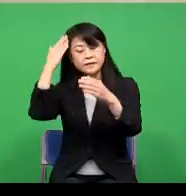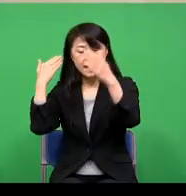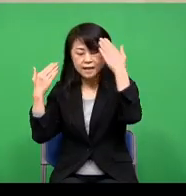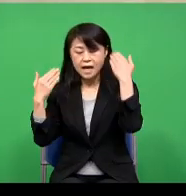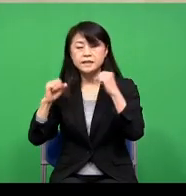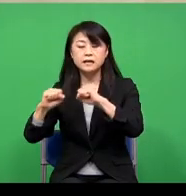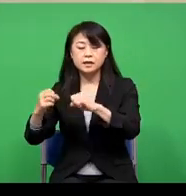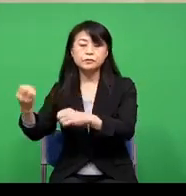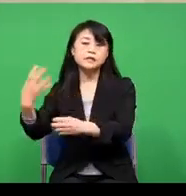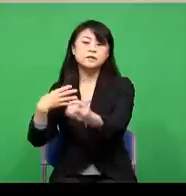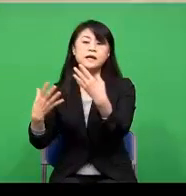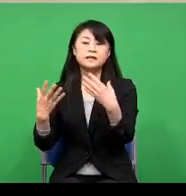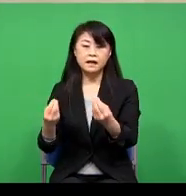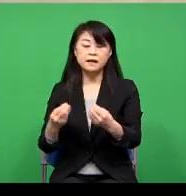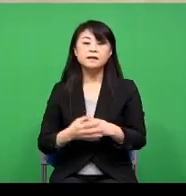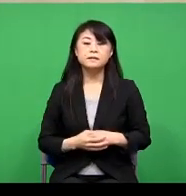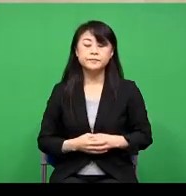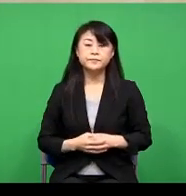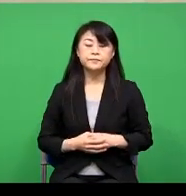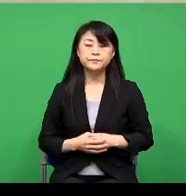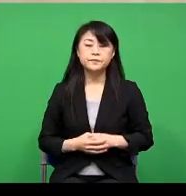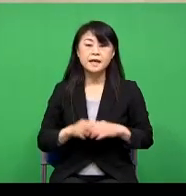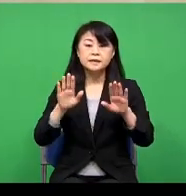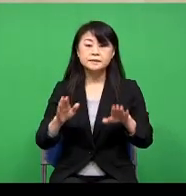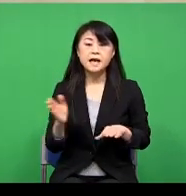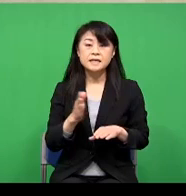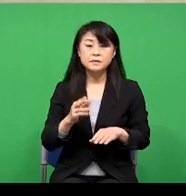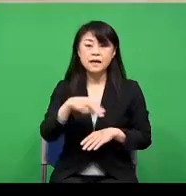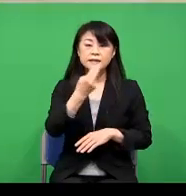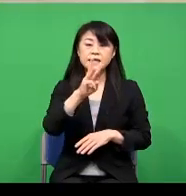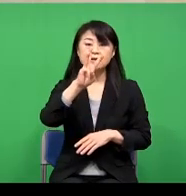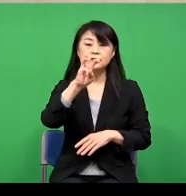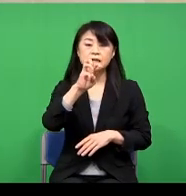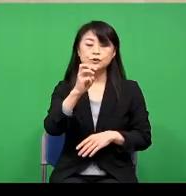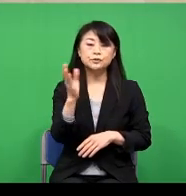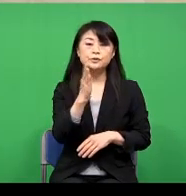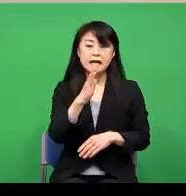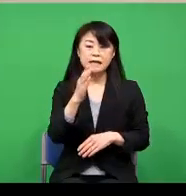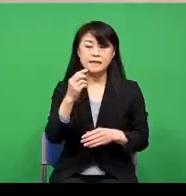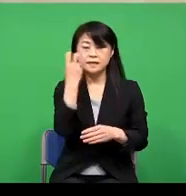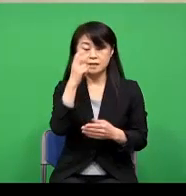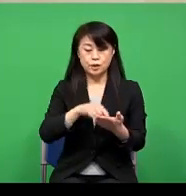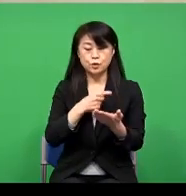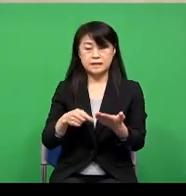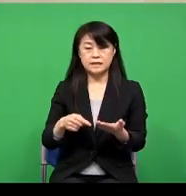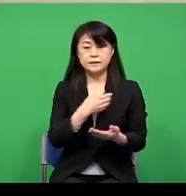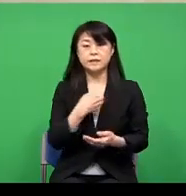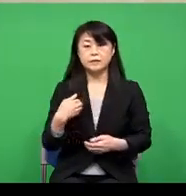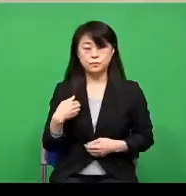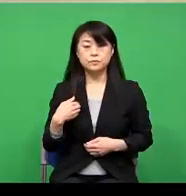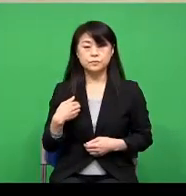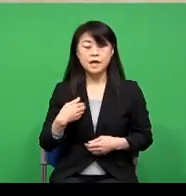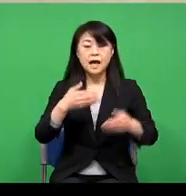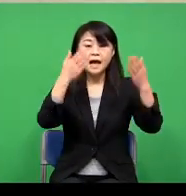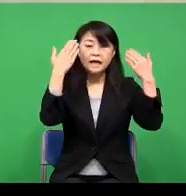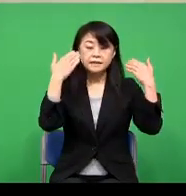件以上、うまく運用してフル活動すれば1200件ぐらいまで対応できる体制になってますので、